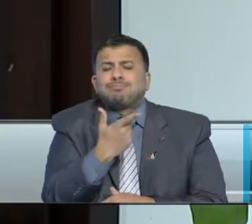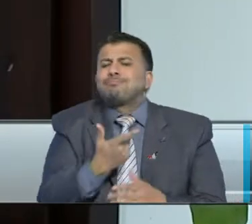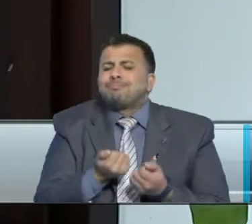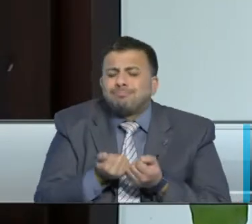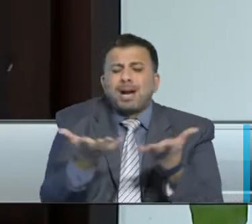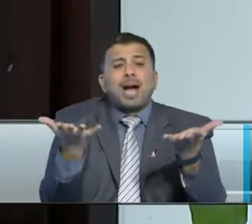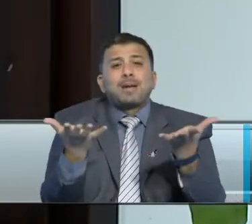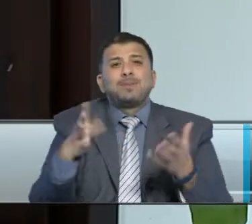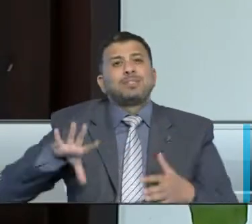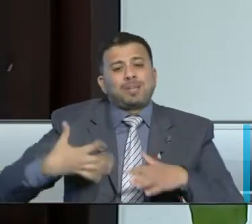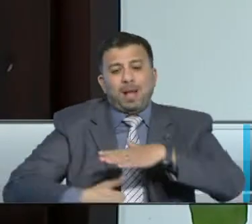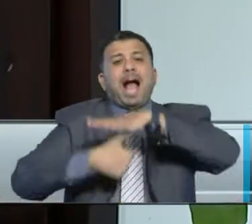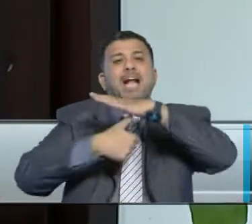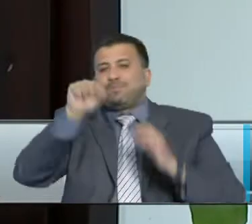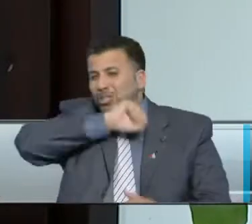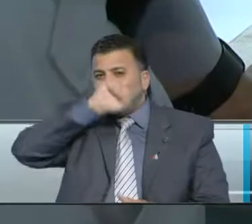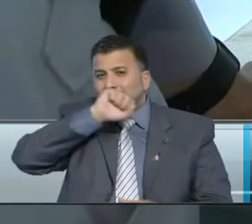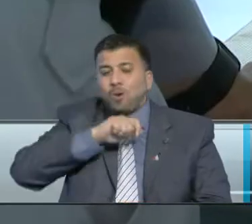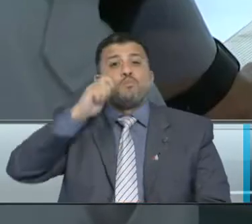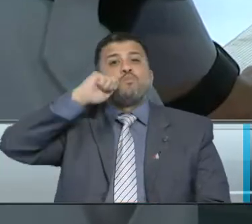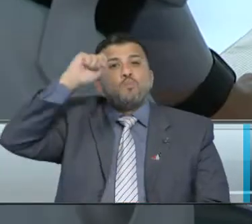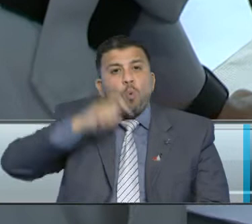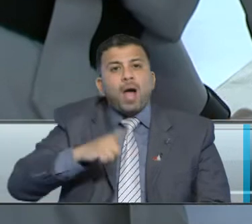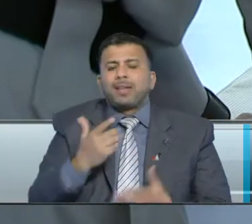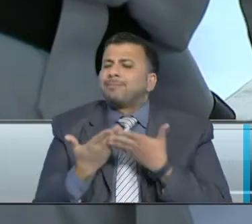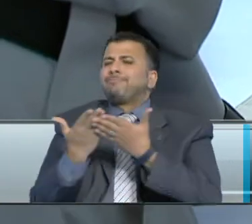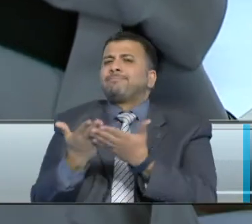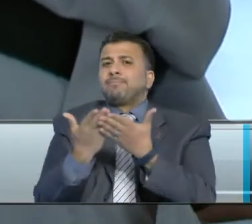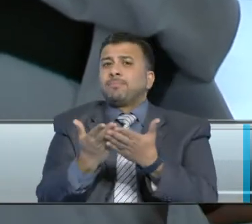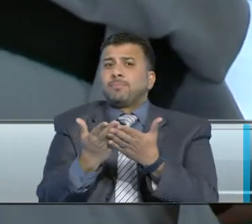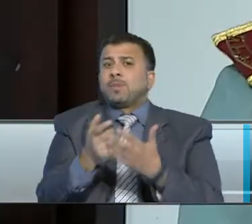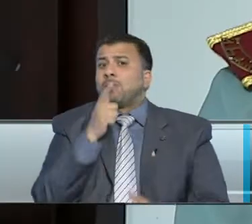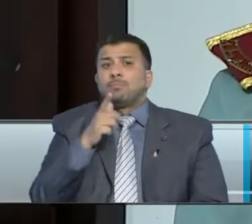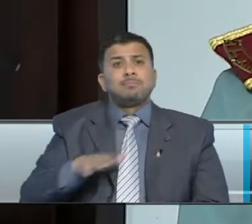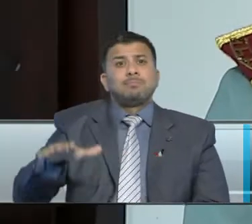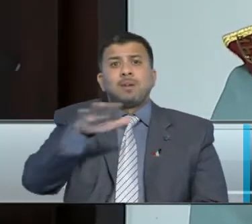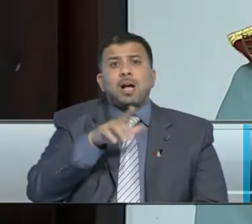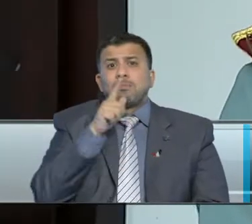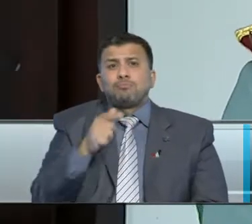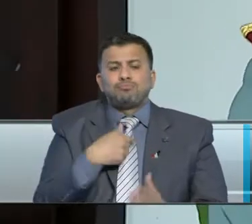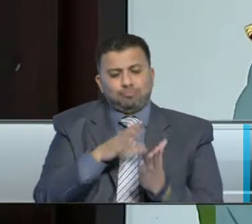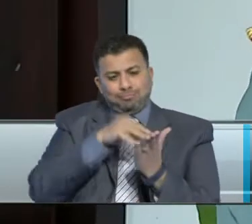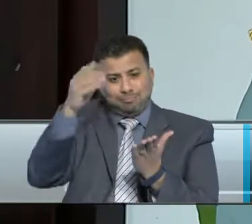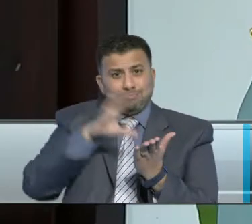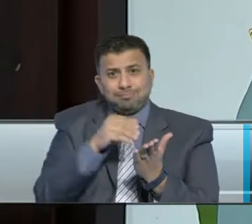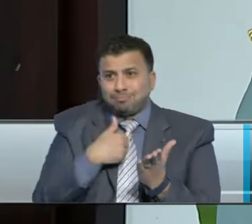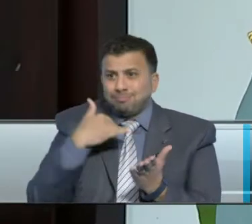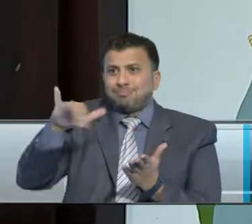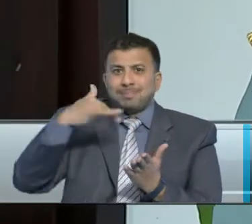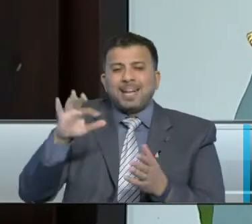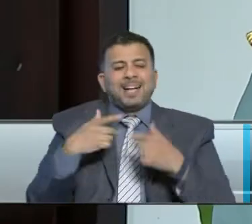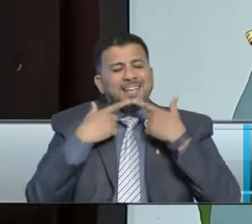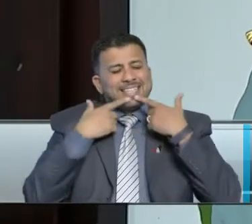مكارم سيدي صاحب السمو للمواطنين، الأمر الذي انعكس على المراجعين